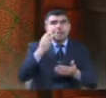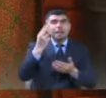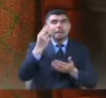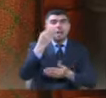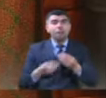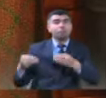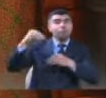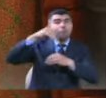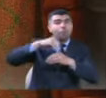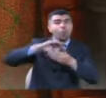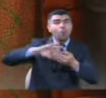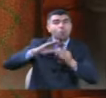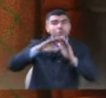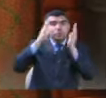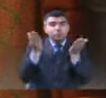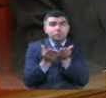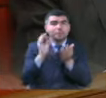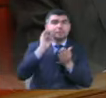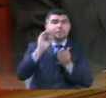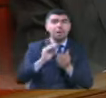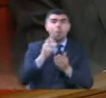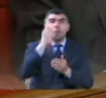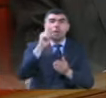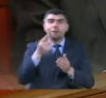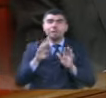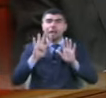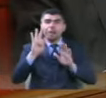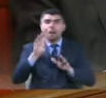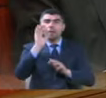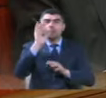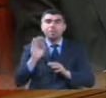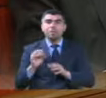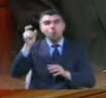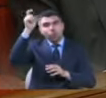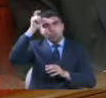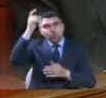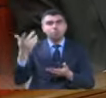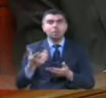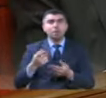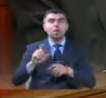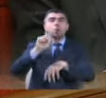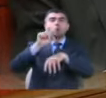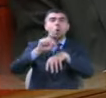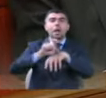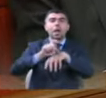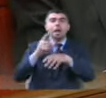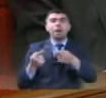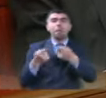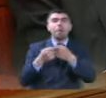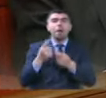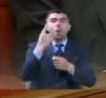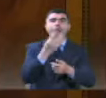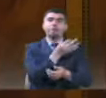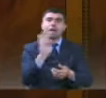الناتج الداخلي الإجمالي الفردي مقابل 1.4 في تونس و1.6 في تركيا و1 في فرنسا